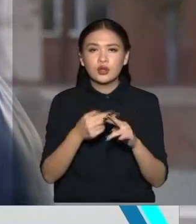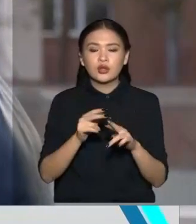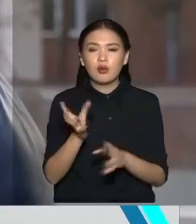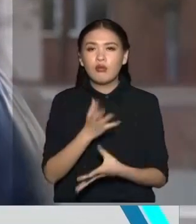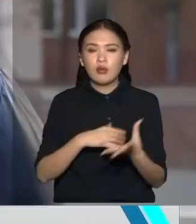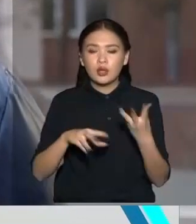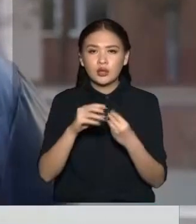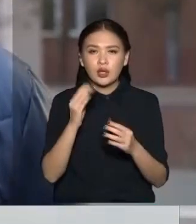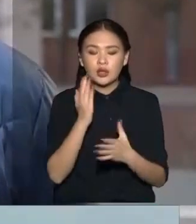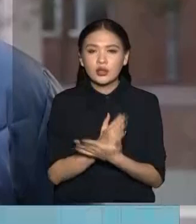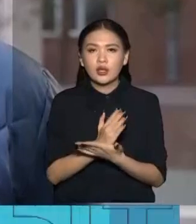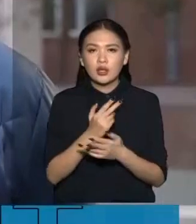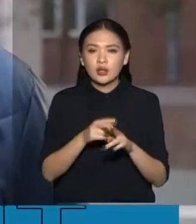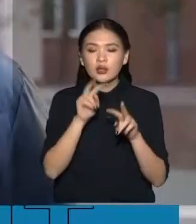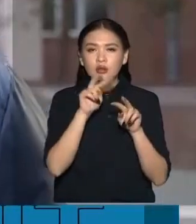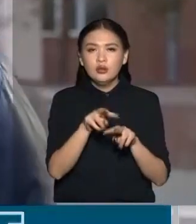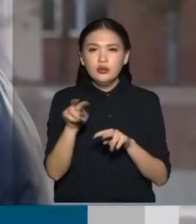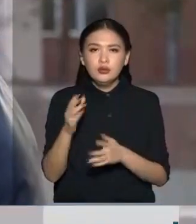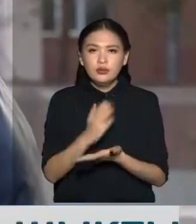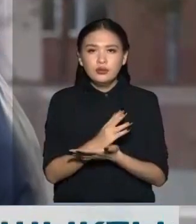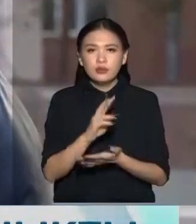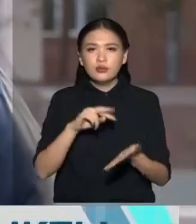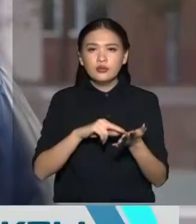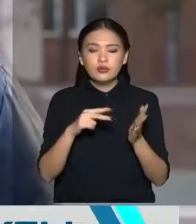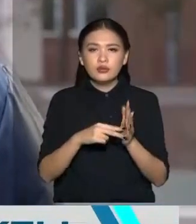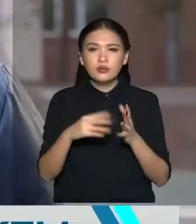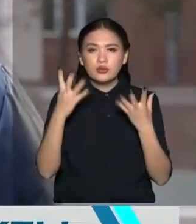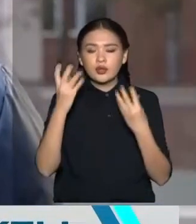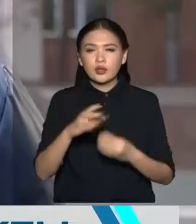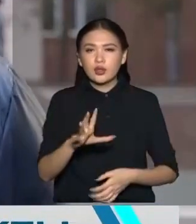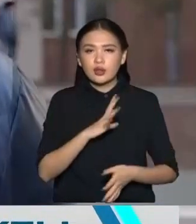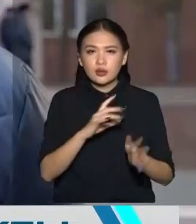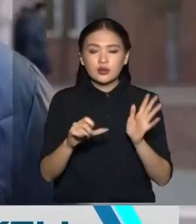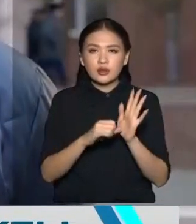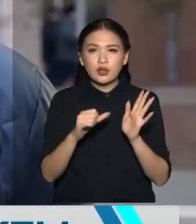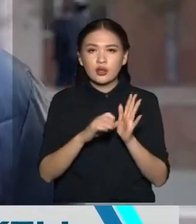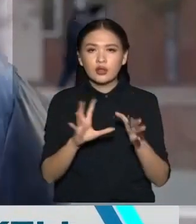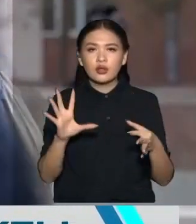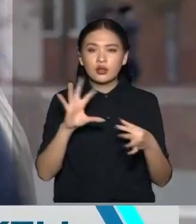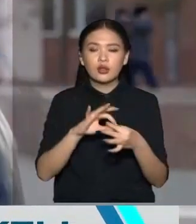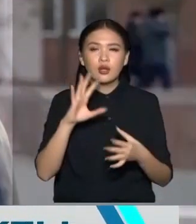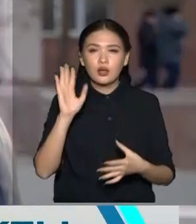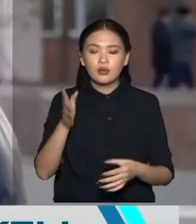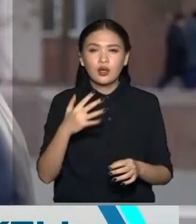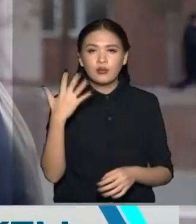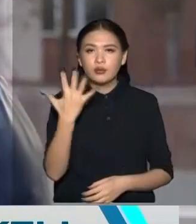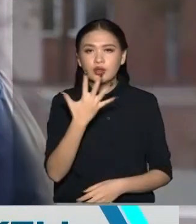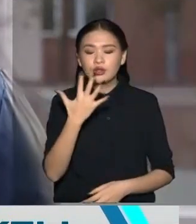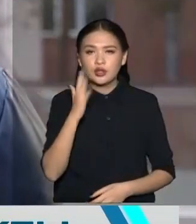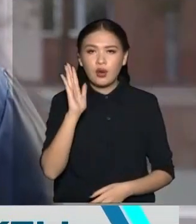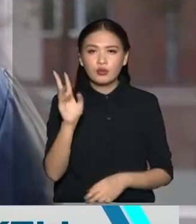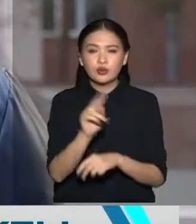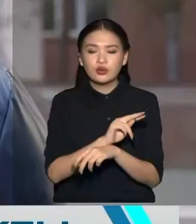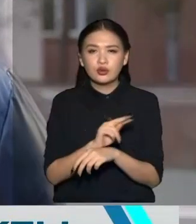жасалып жатыр. Жағдайды бақылауға алдық. Жоспар бойынша күн батқанша 6 қазандықты іске қосамыз. Артынша 5 қазандықтағы